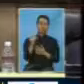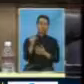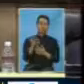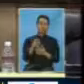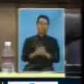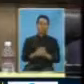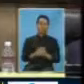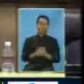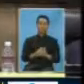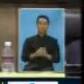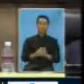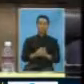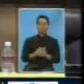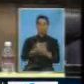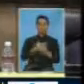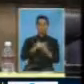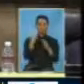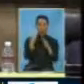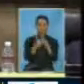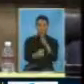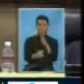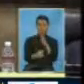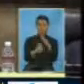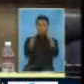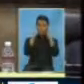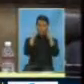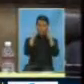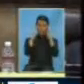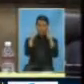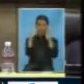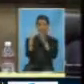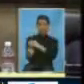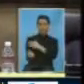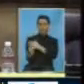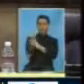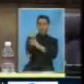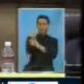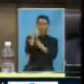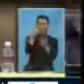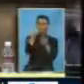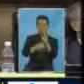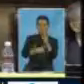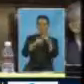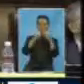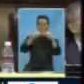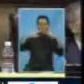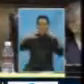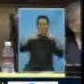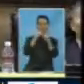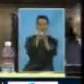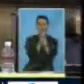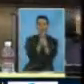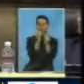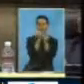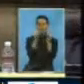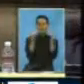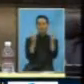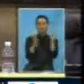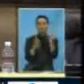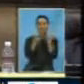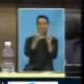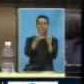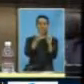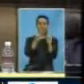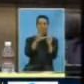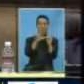ำนวนเดิมค่ะและก็เชื่อว่าสนช.จะไม่ถอดถอนตนเองนะคะจากนั้นนะคะที่ประชุมสนช.ก็ได้มีมติเห็นชอบให้